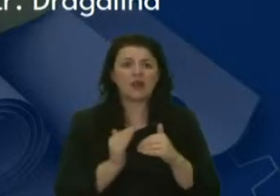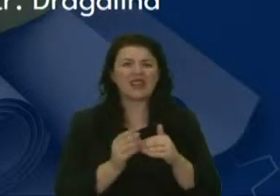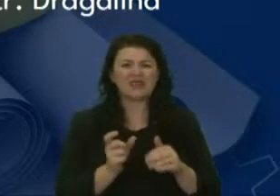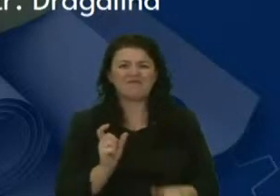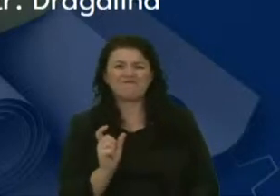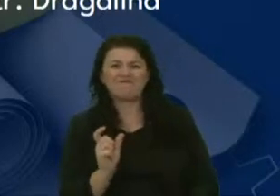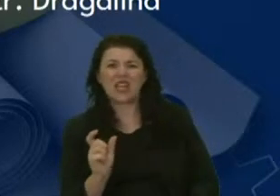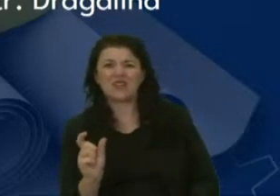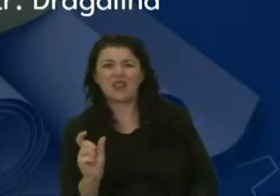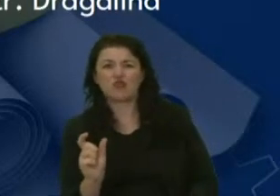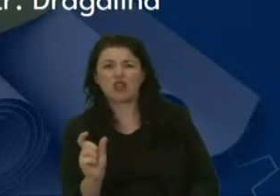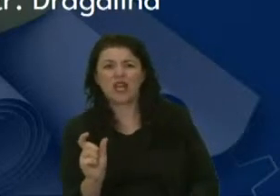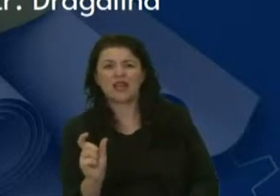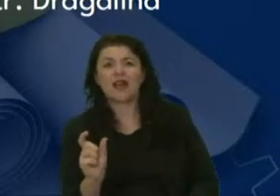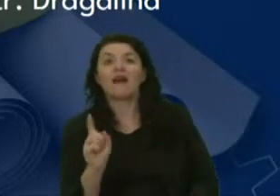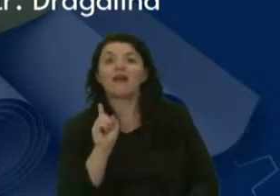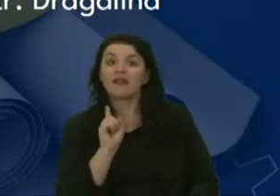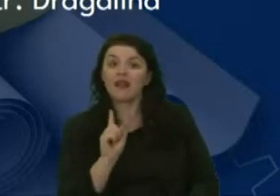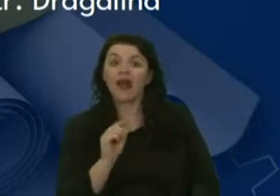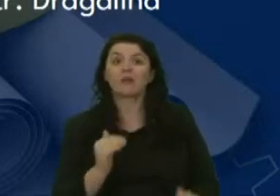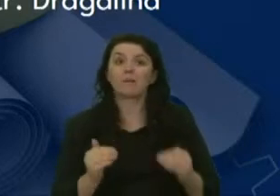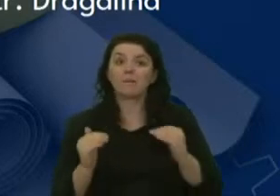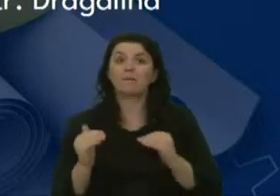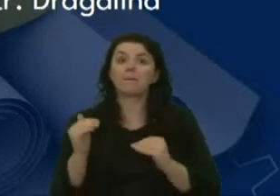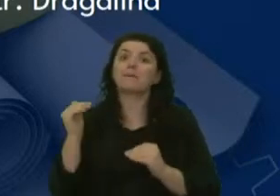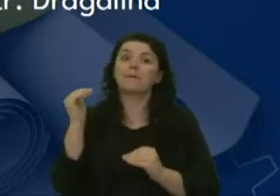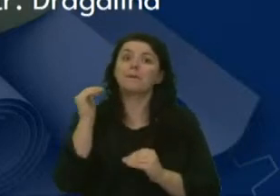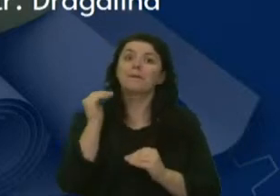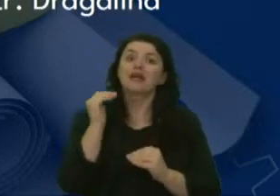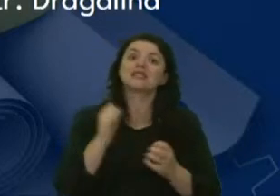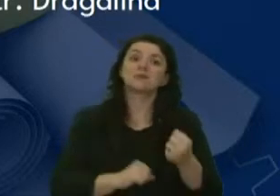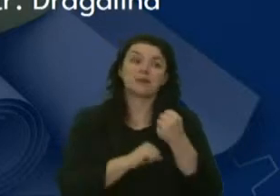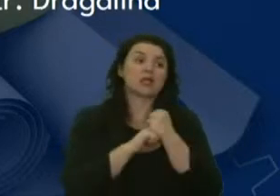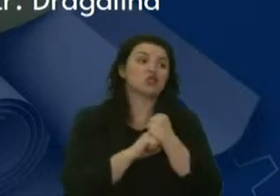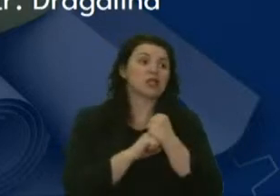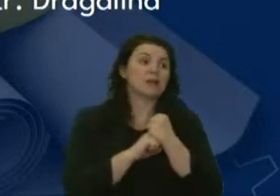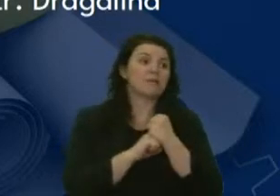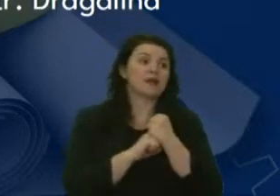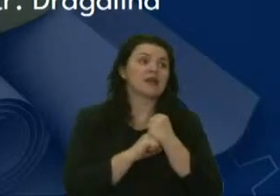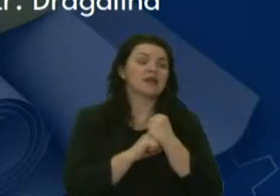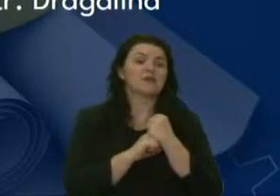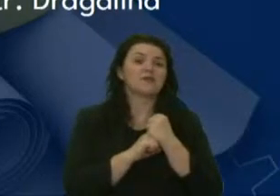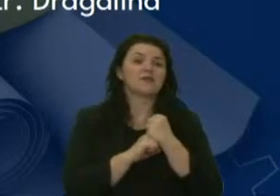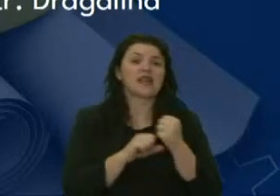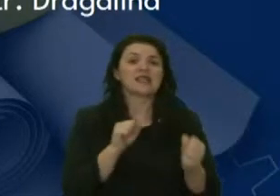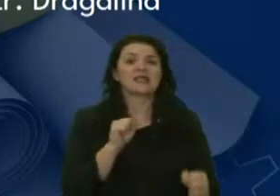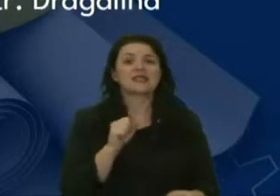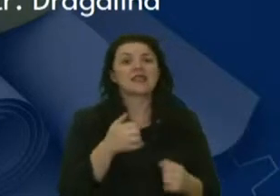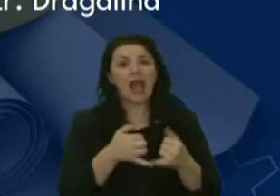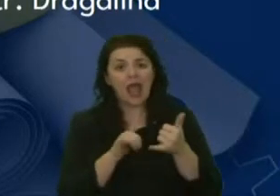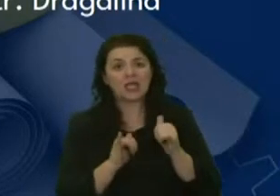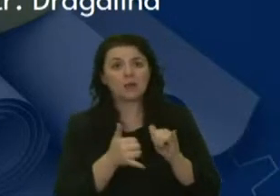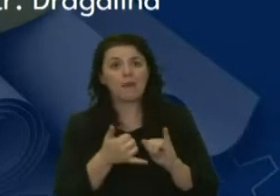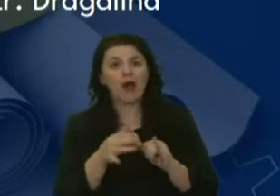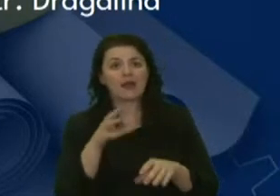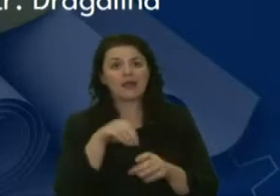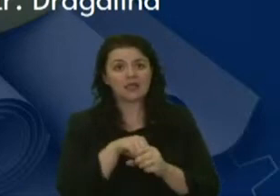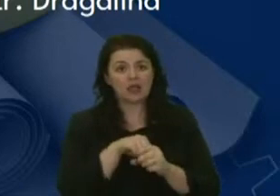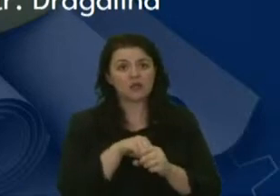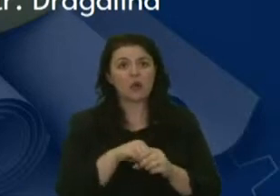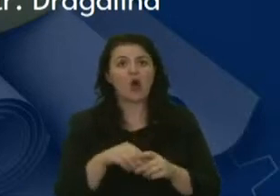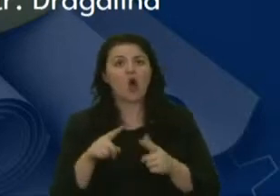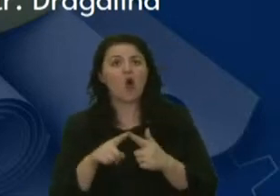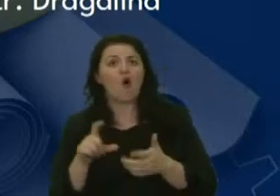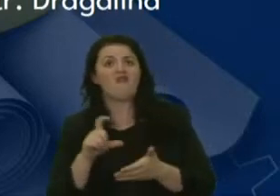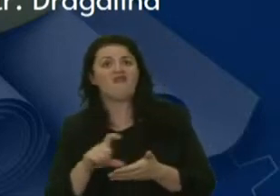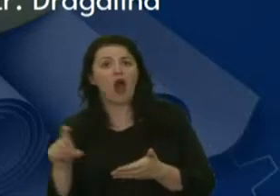adevărat dar pic cu pic se face mare aici sprijinim skatepark ul indoor prin celălalt proiect care vizează voucherele pentru